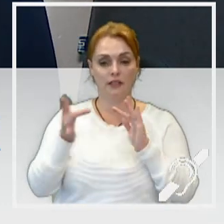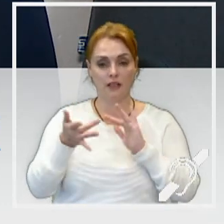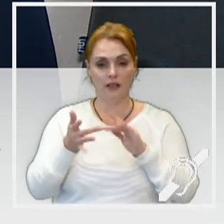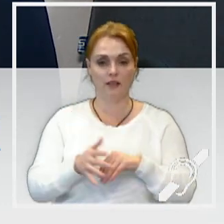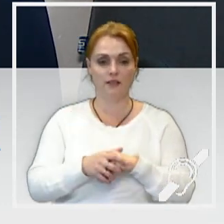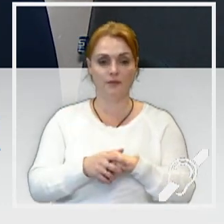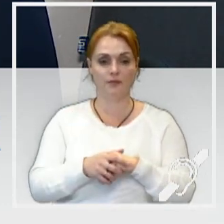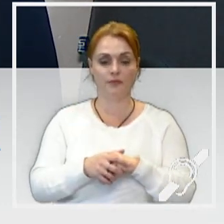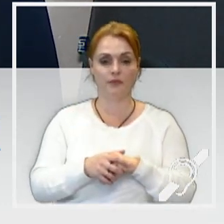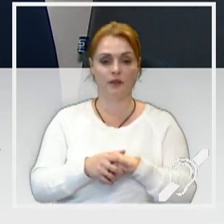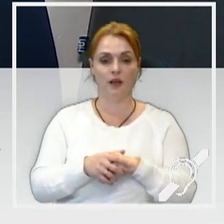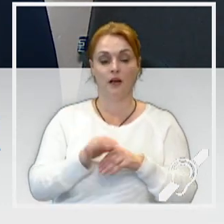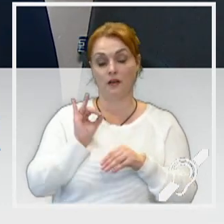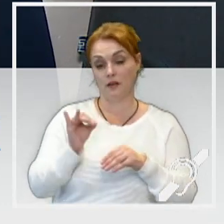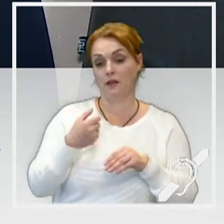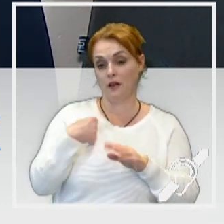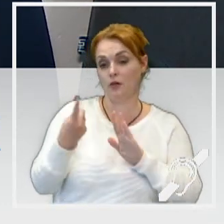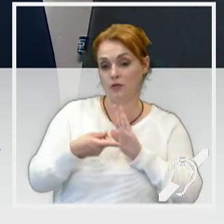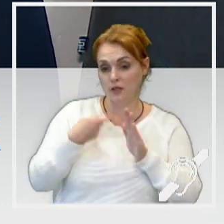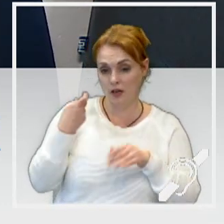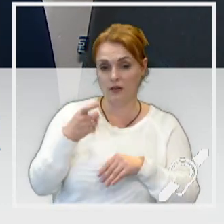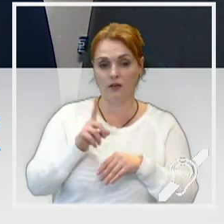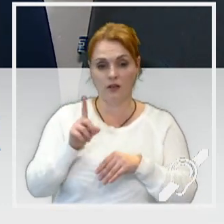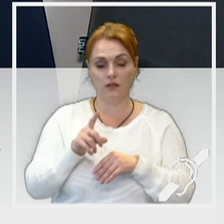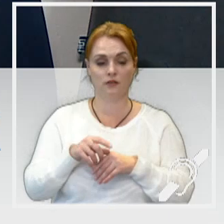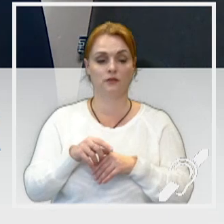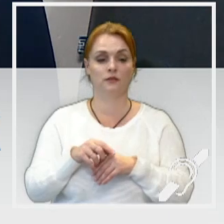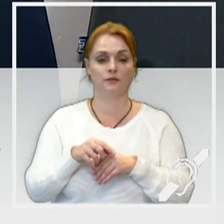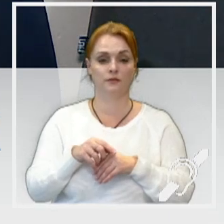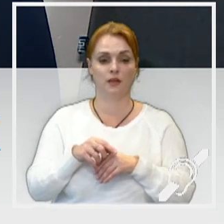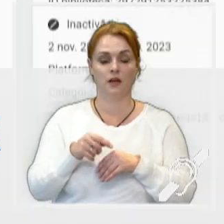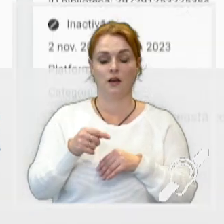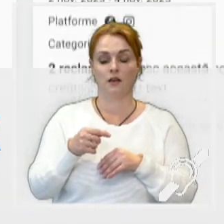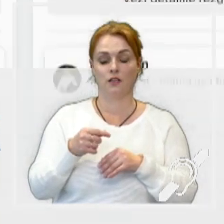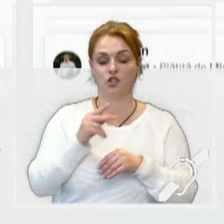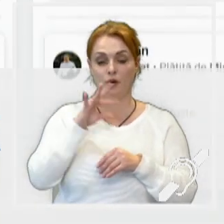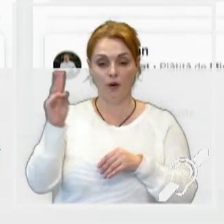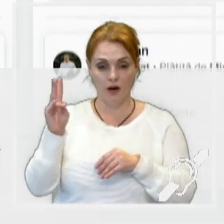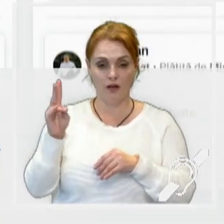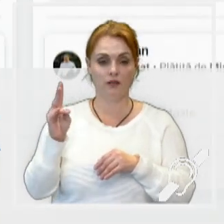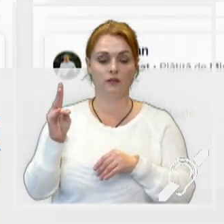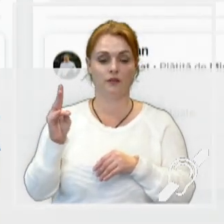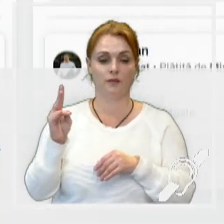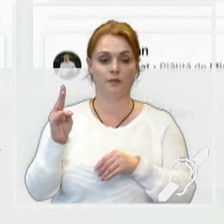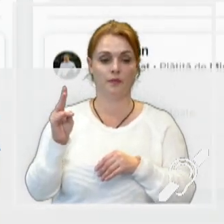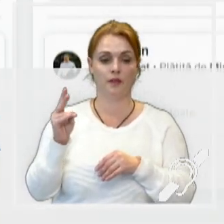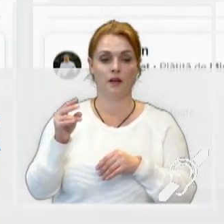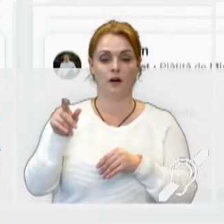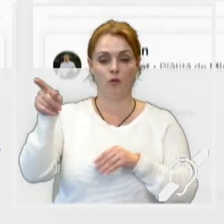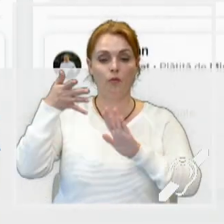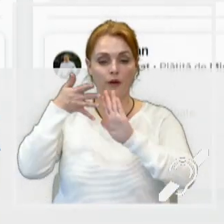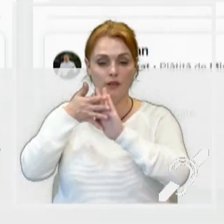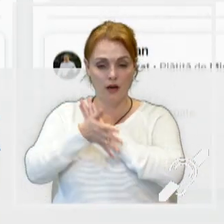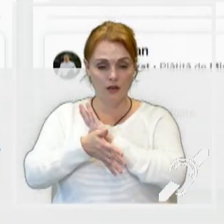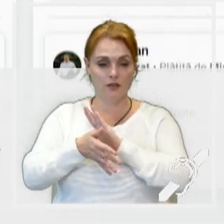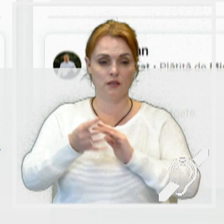acest compartiment aflăm că ultima postare sponsorizată a proaspătului primar Ion Ceban a costat cel